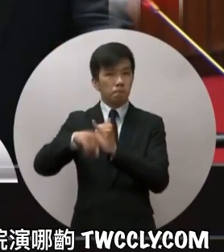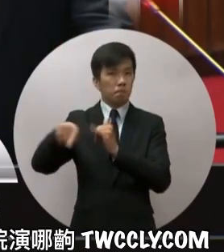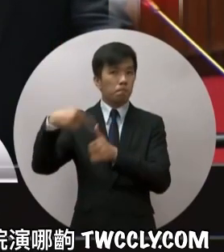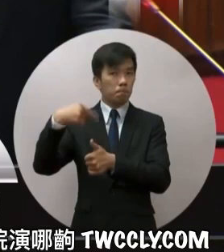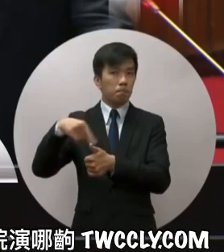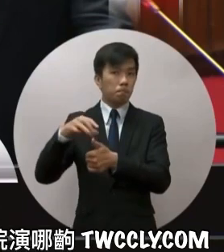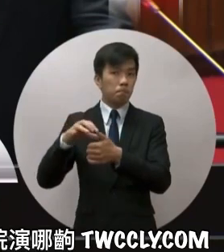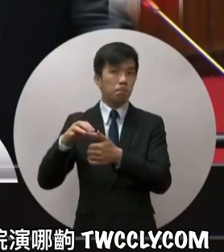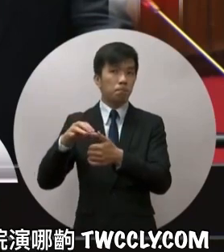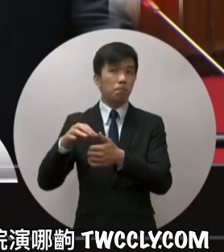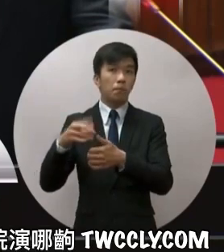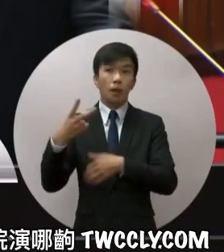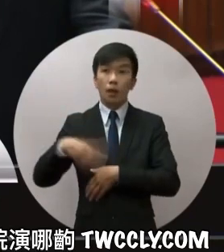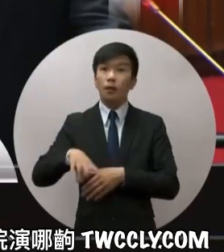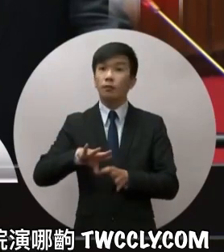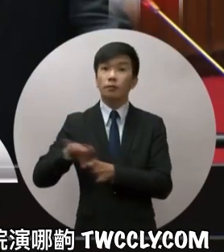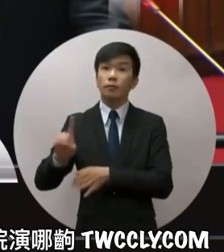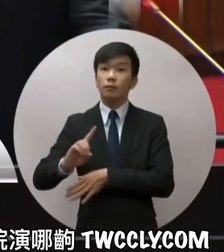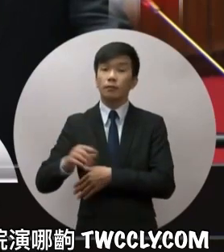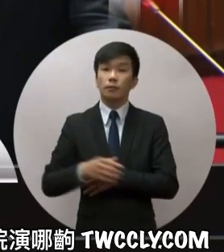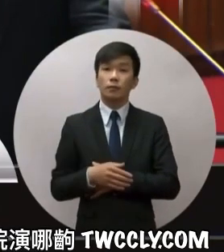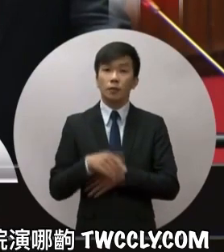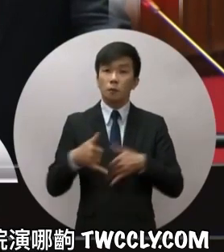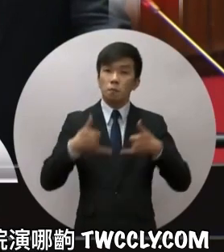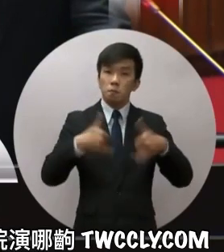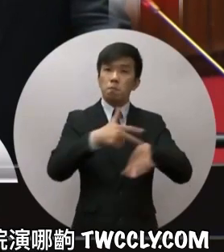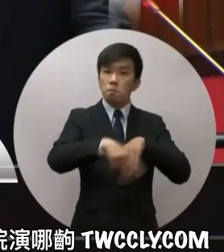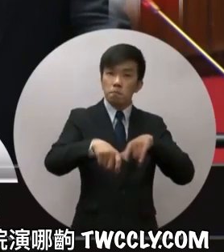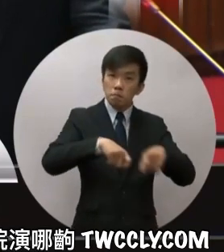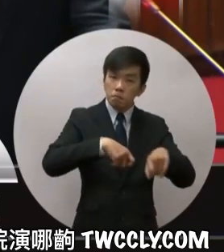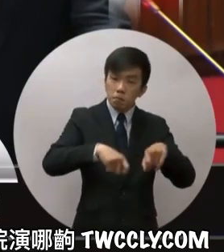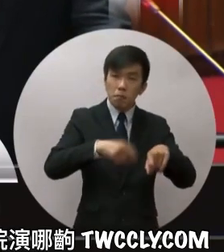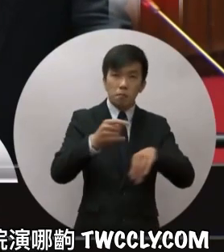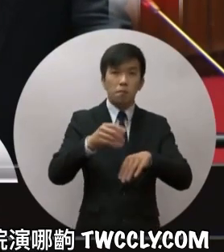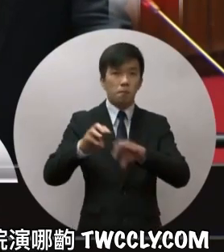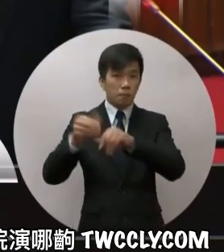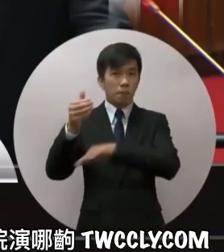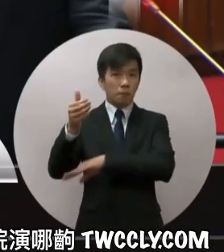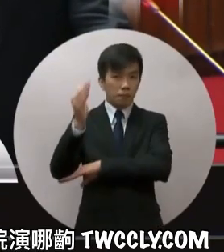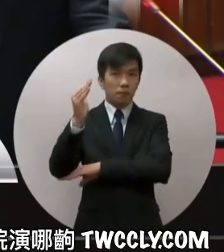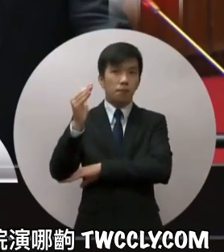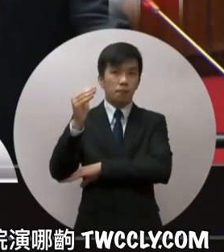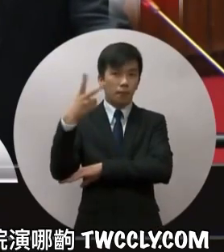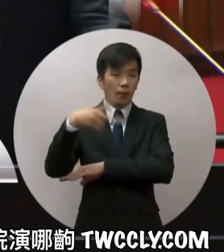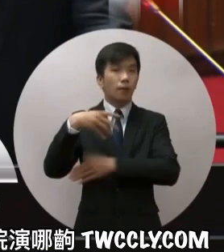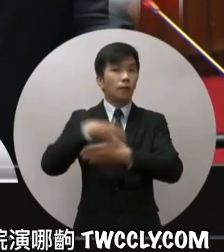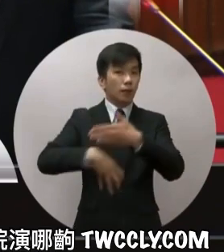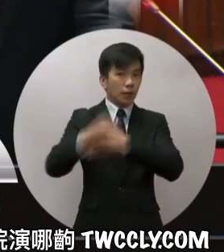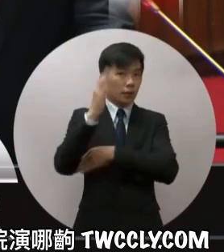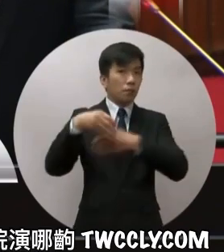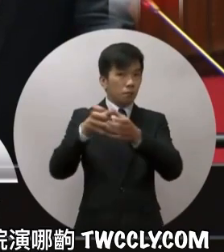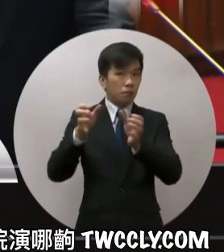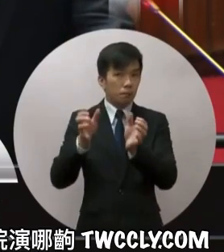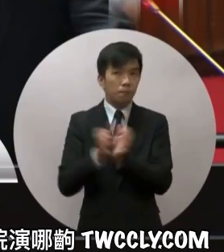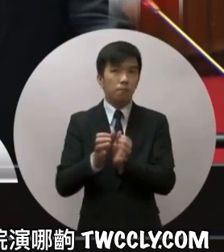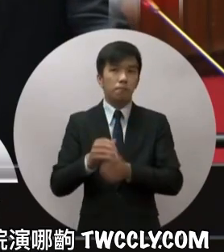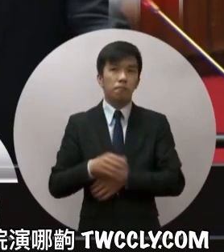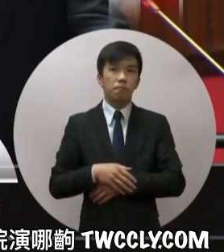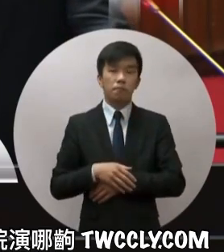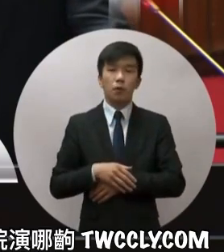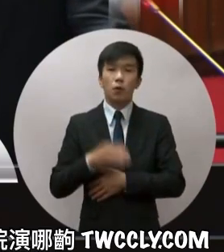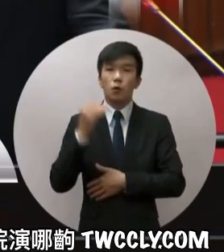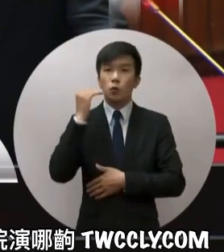還有就是說包括說這個相關的道路規劃其實跟各縣市政府還有說說內政部他們在做一些